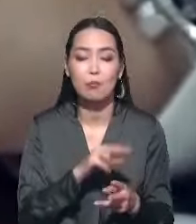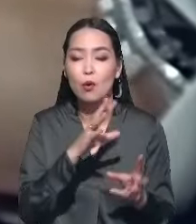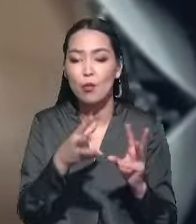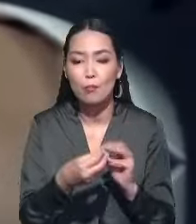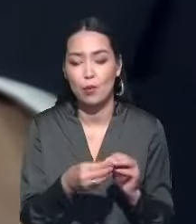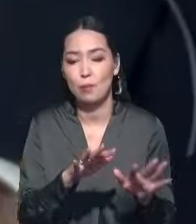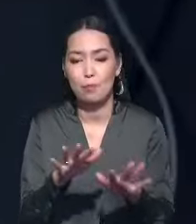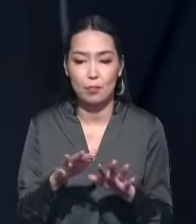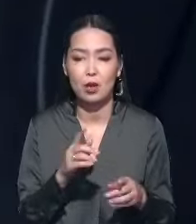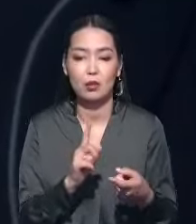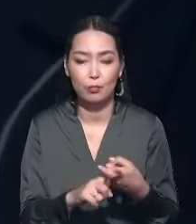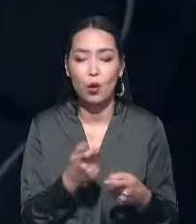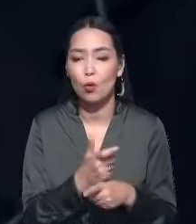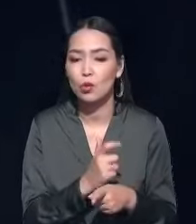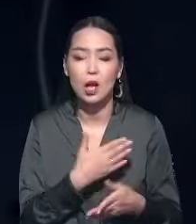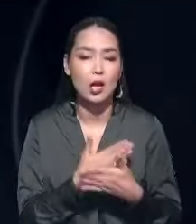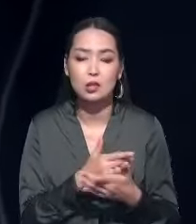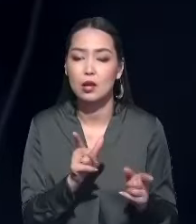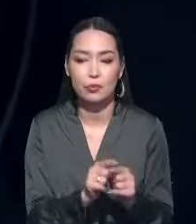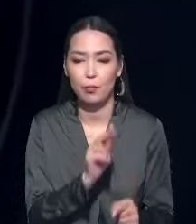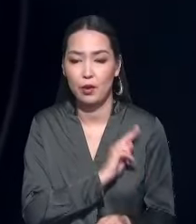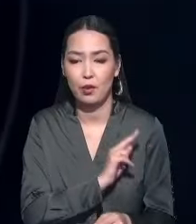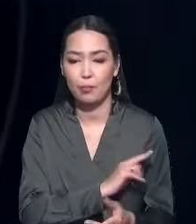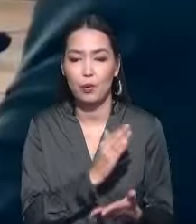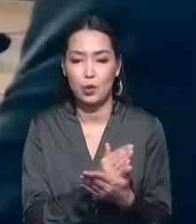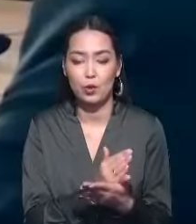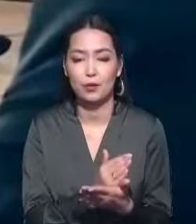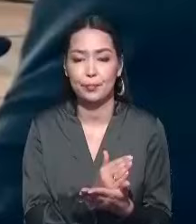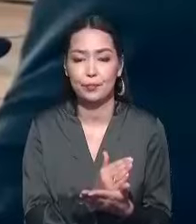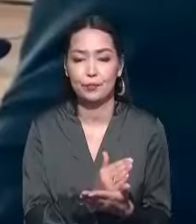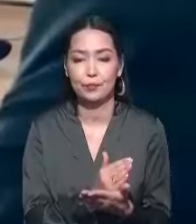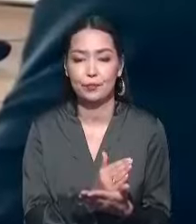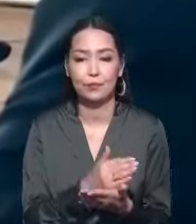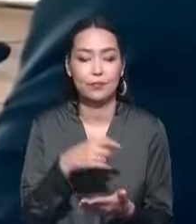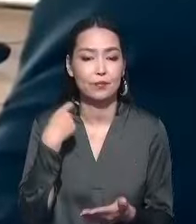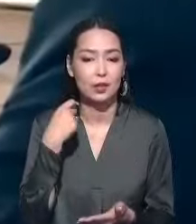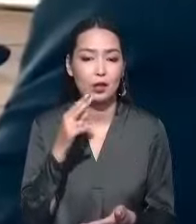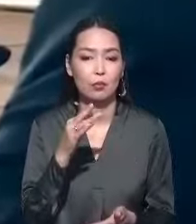идет очень активная совместная работа. В том числе и благодаря президенту Токаеву.